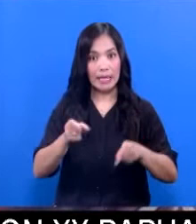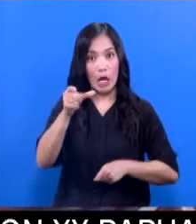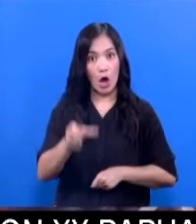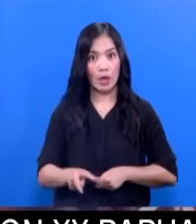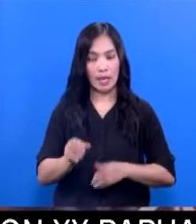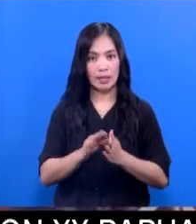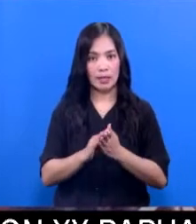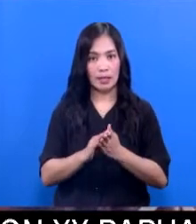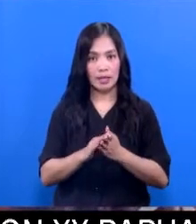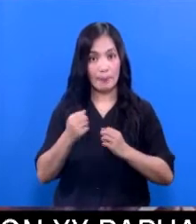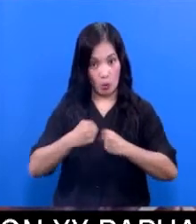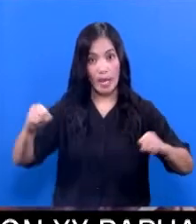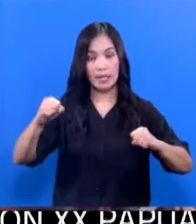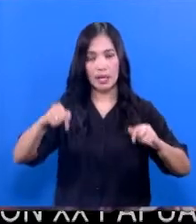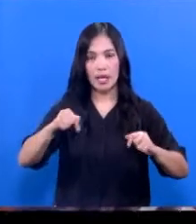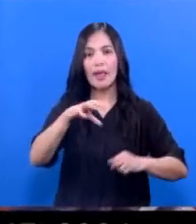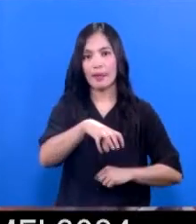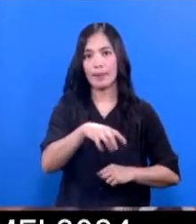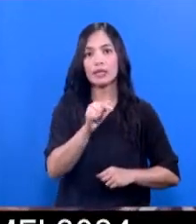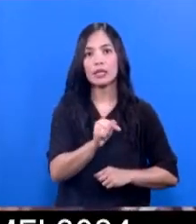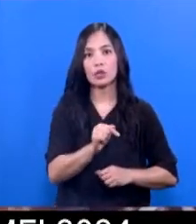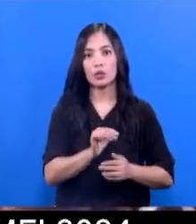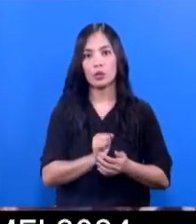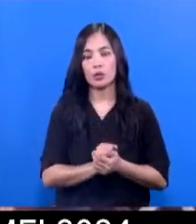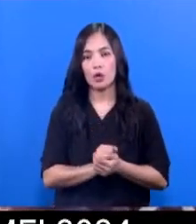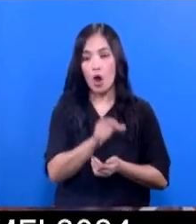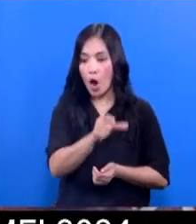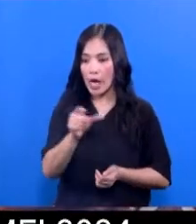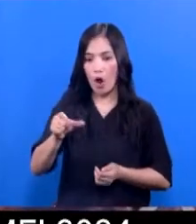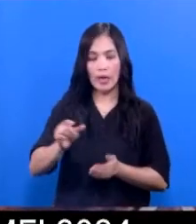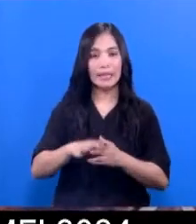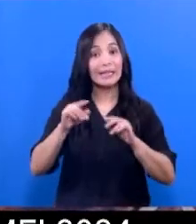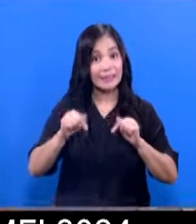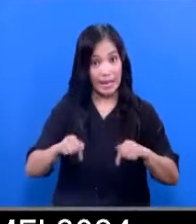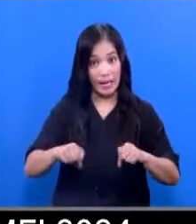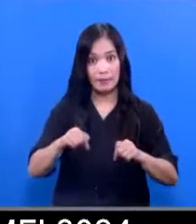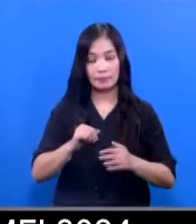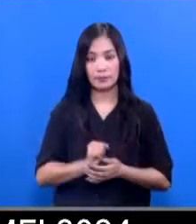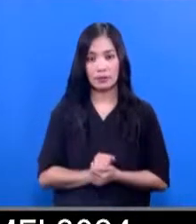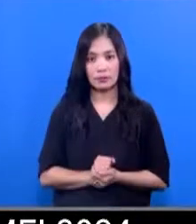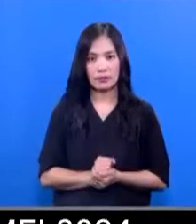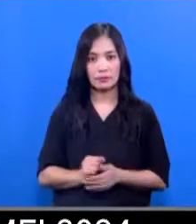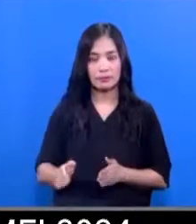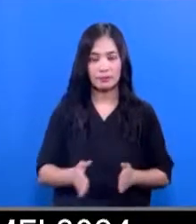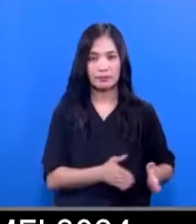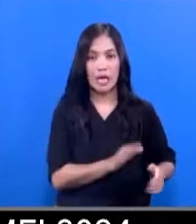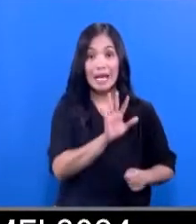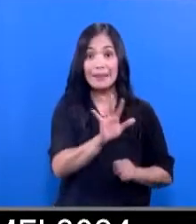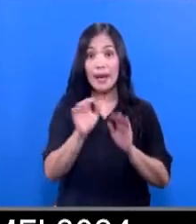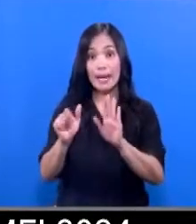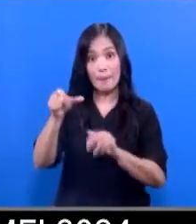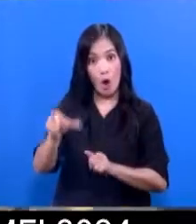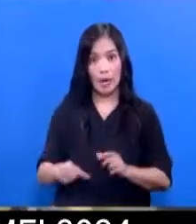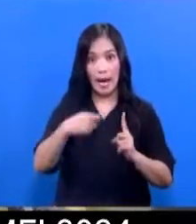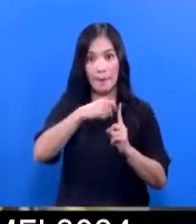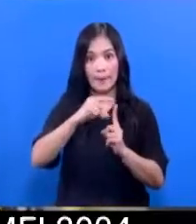akan pakai itu untuk menghadapi mereka yang sedang berkuasa sekarang mungkin gitu ya. Dari 56 pegawai KPK